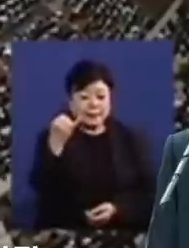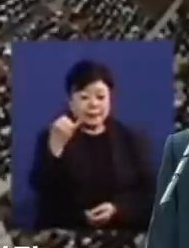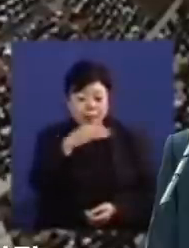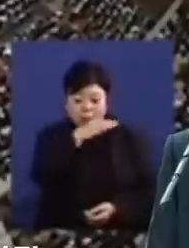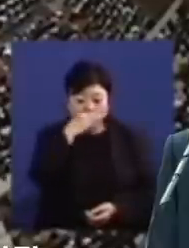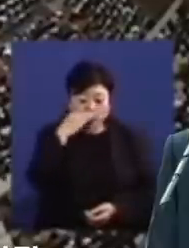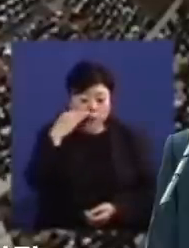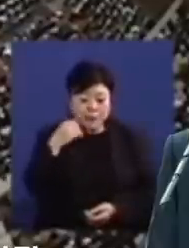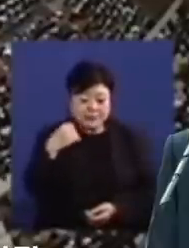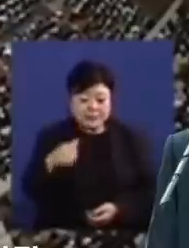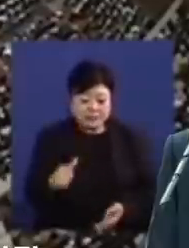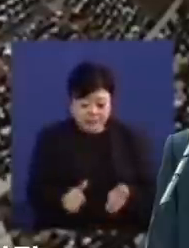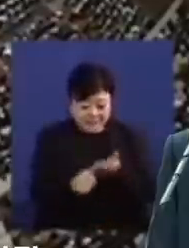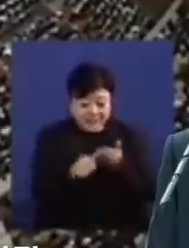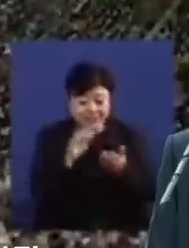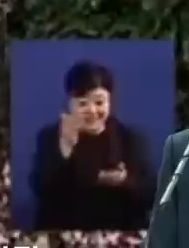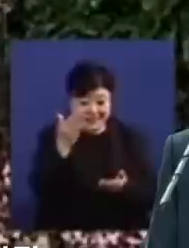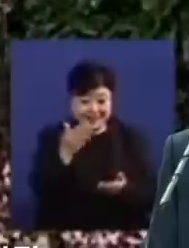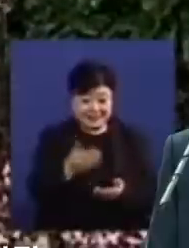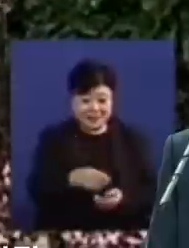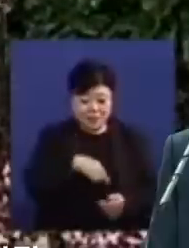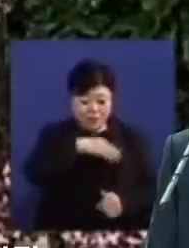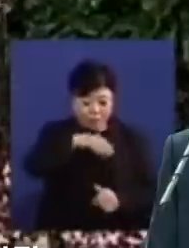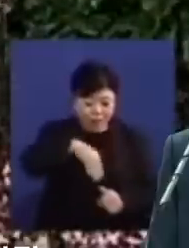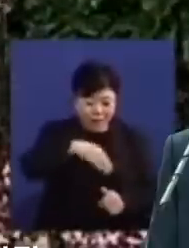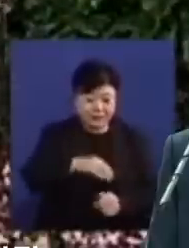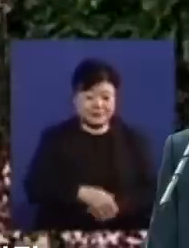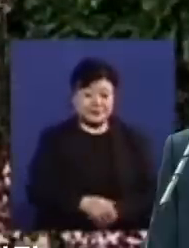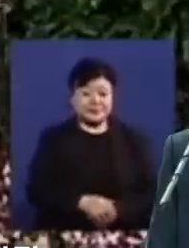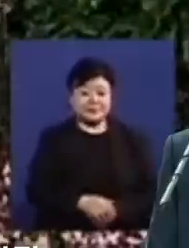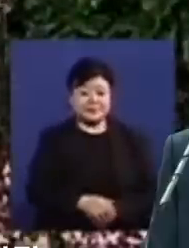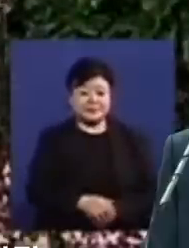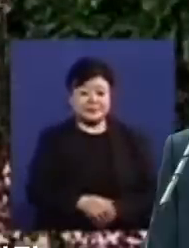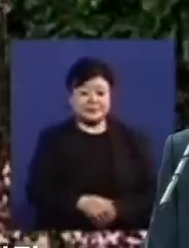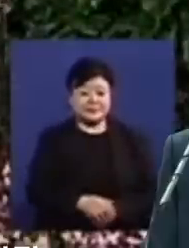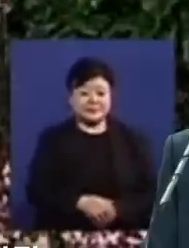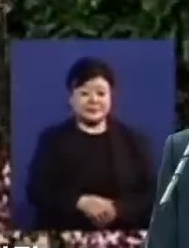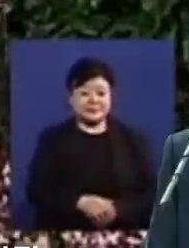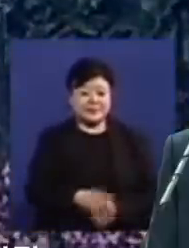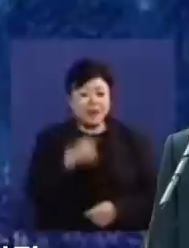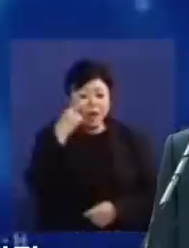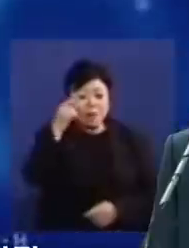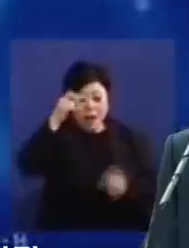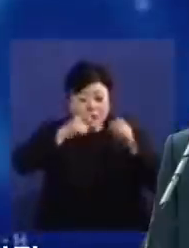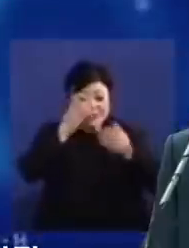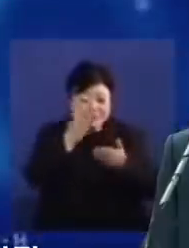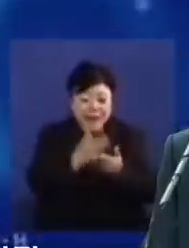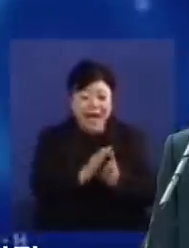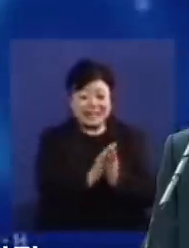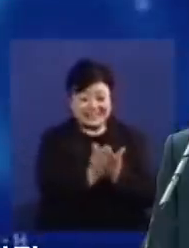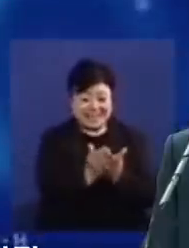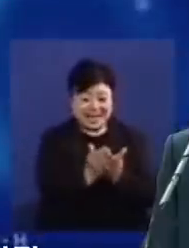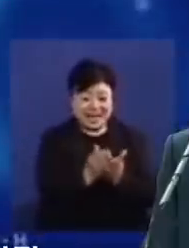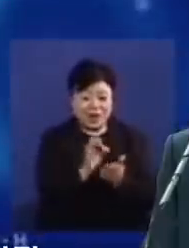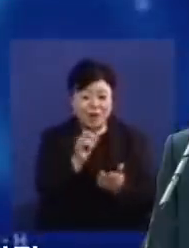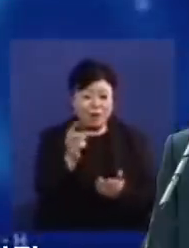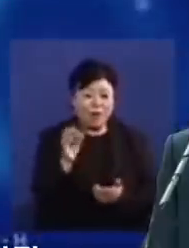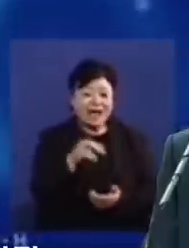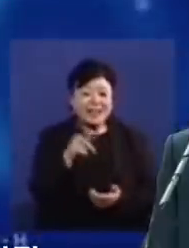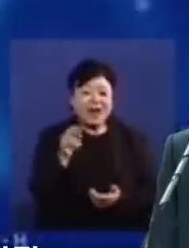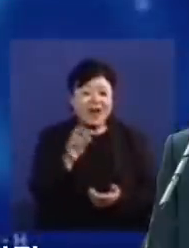올바르게 자녀를 기른 것입니다. 황경애 씨 간증에 엄마 울지 말라는 책을